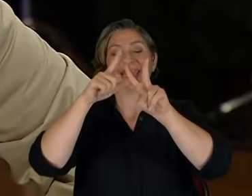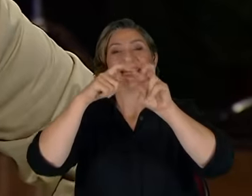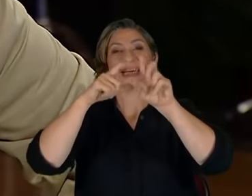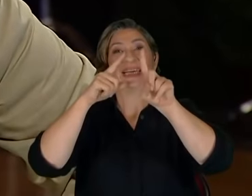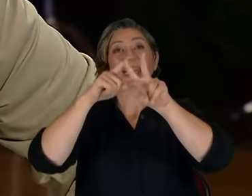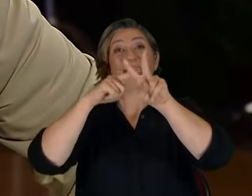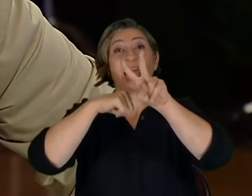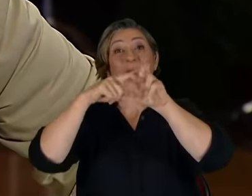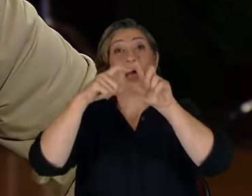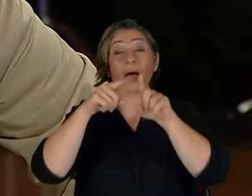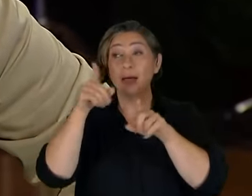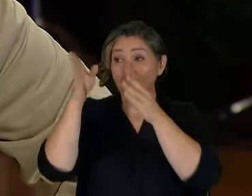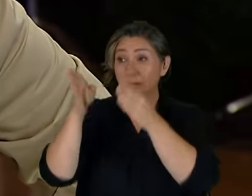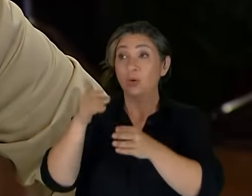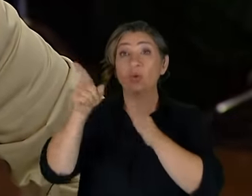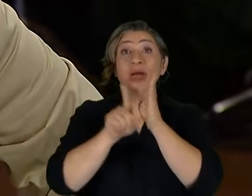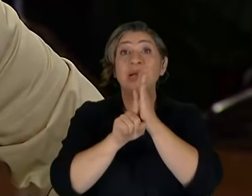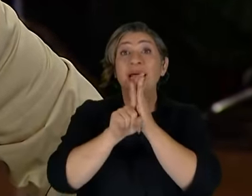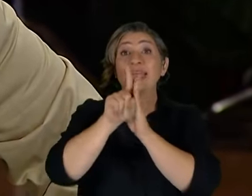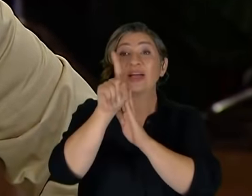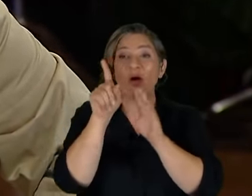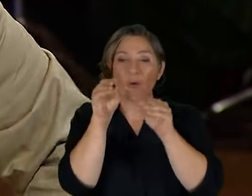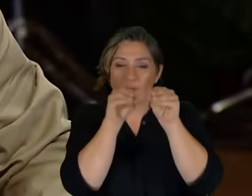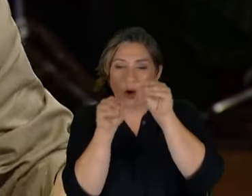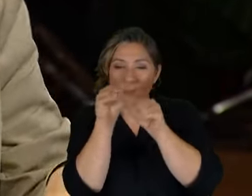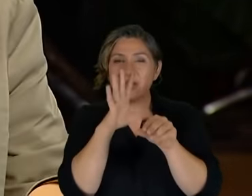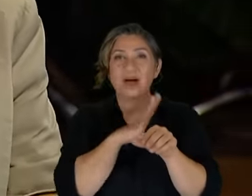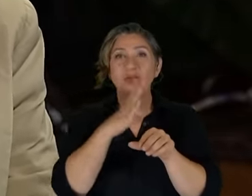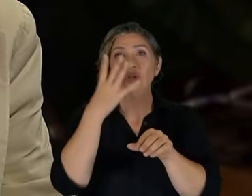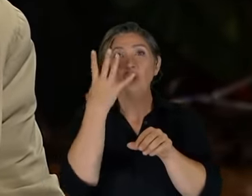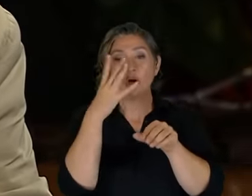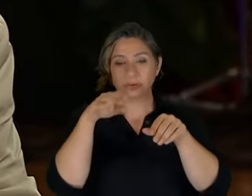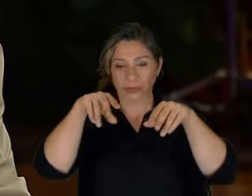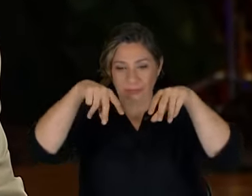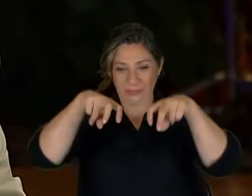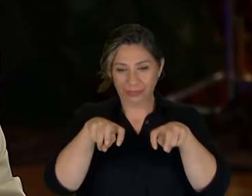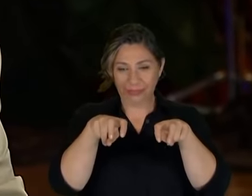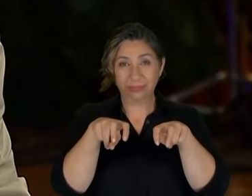Can Tanrıyer'in reyting formülü vardı. Dört ayağı yerde